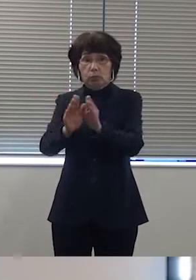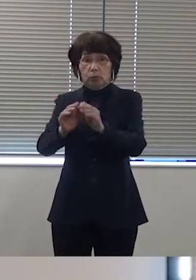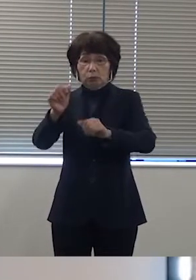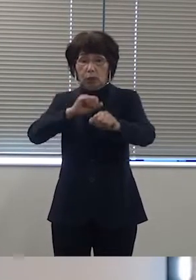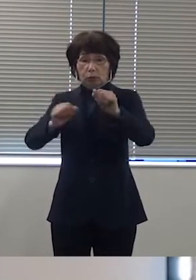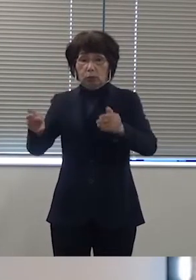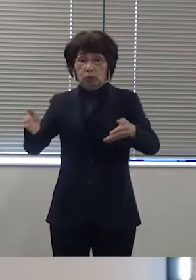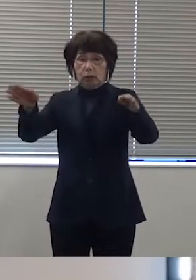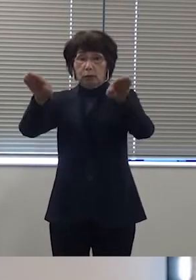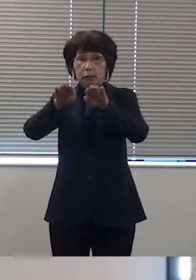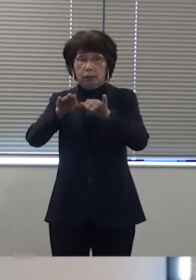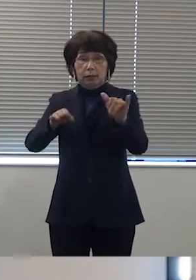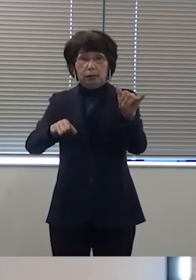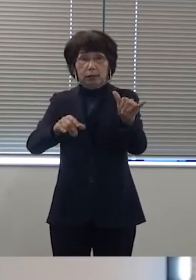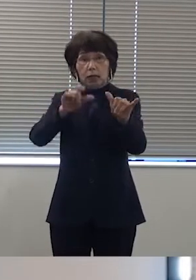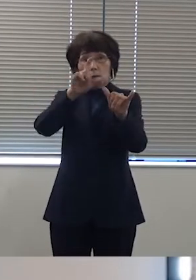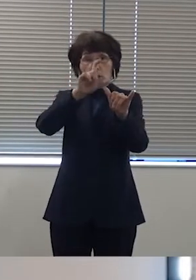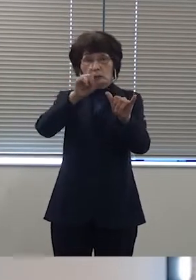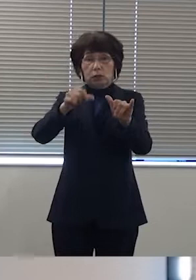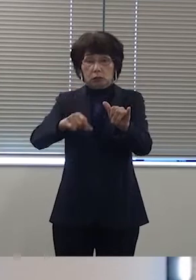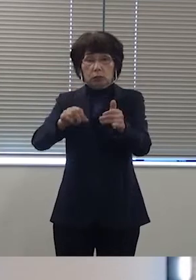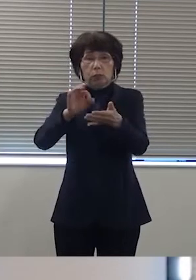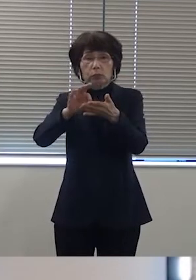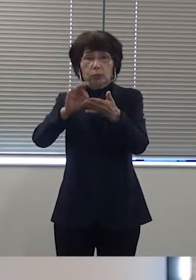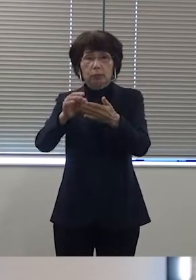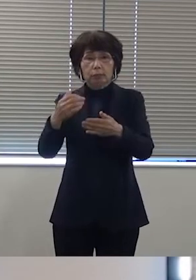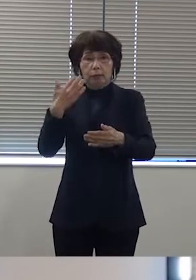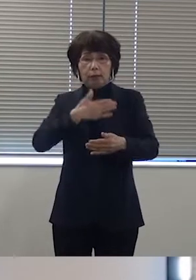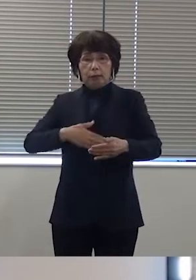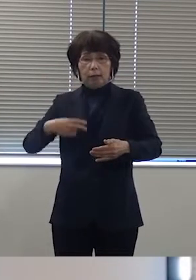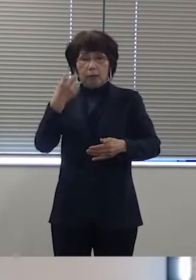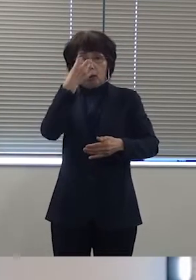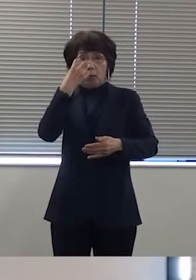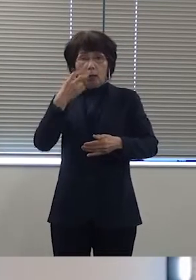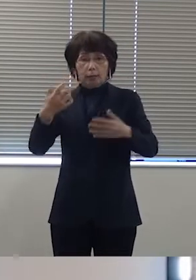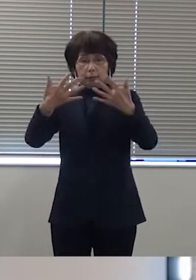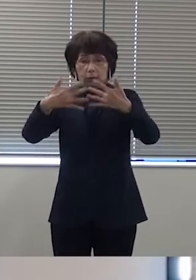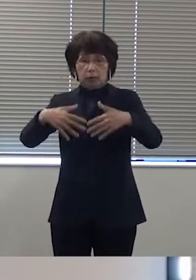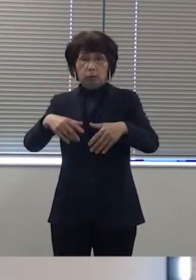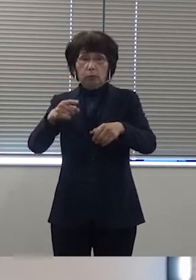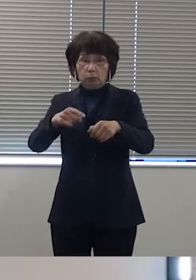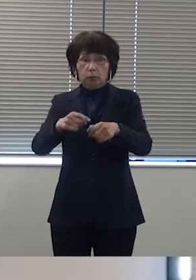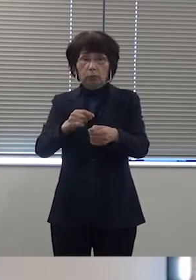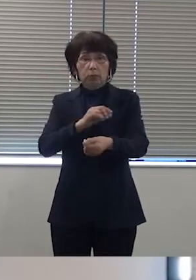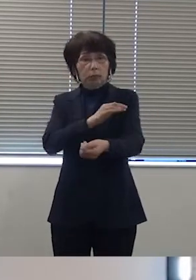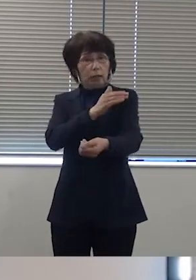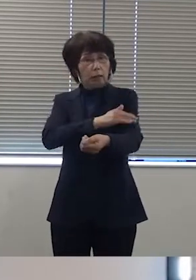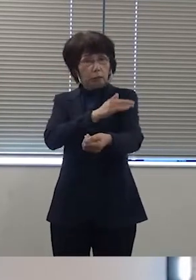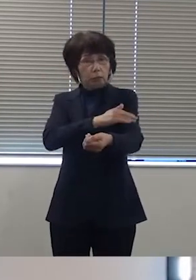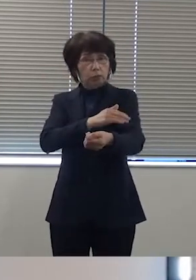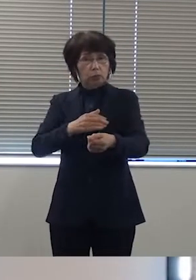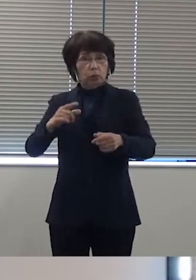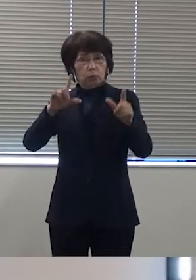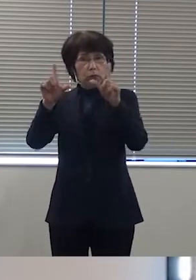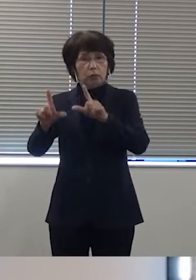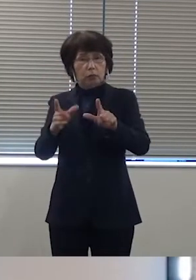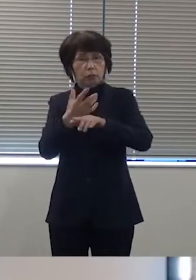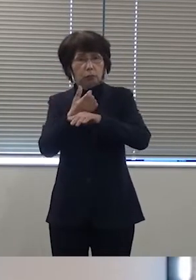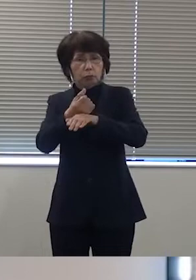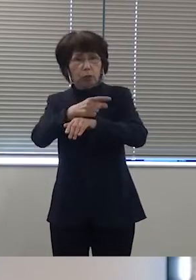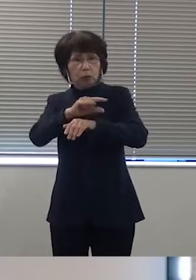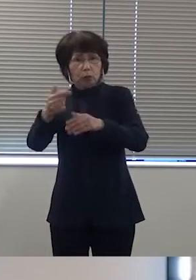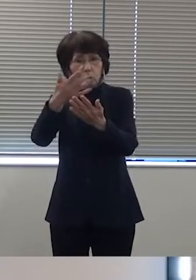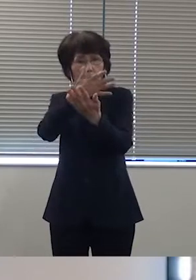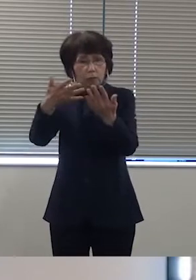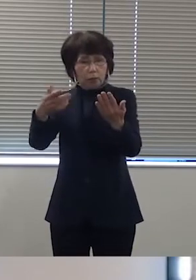管理システムを設置し、血圧データであるとか生活習慣に関するデータを共有しながら、また遠隔での